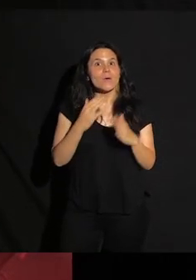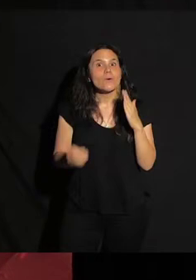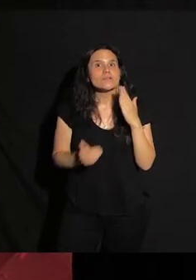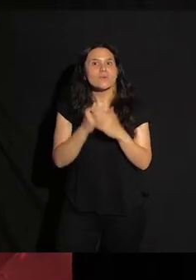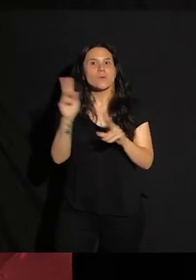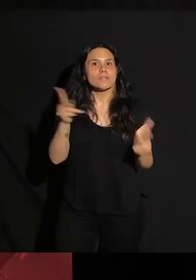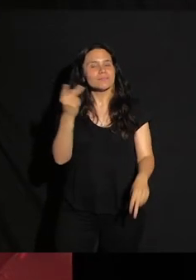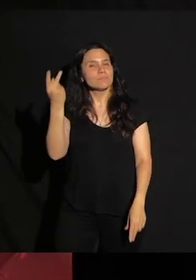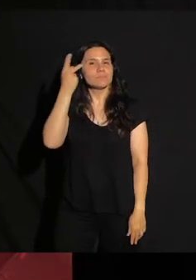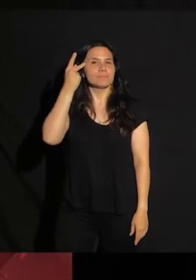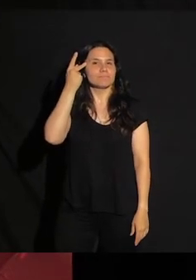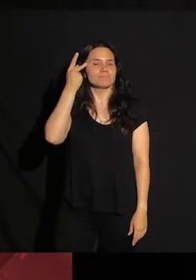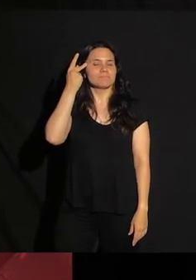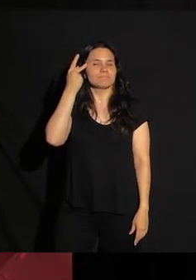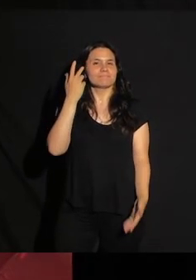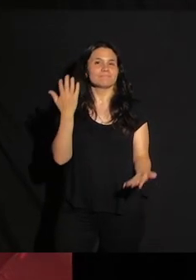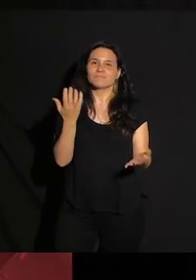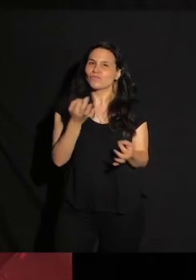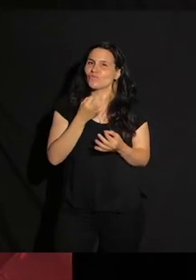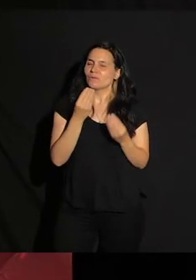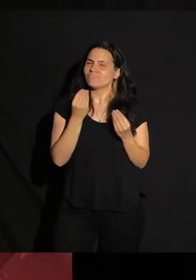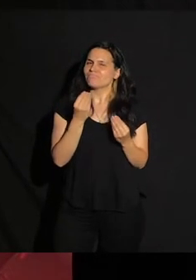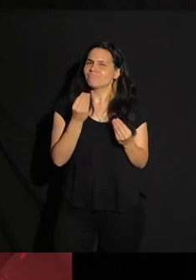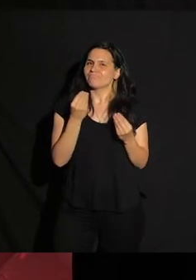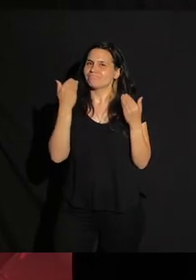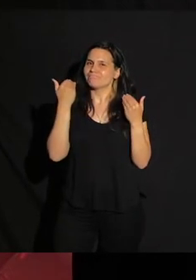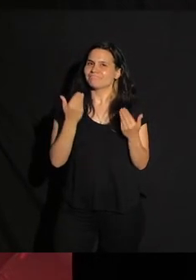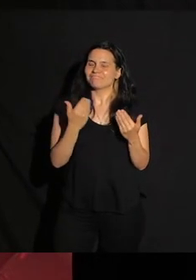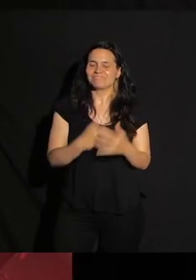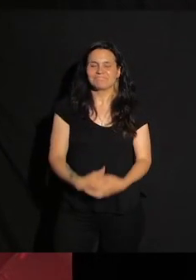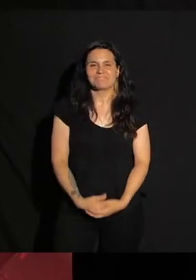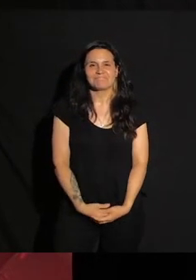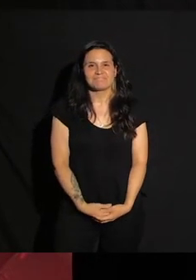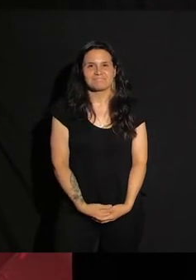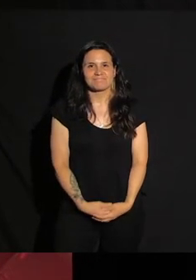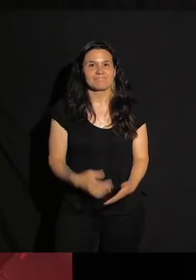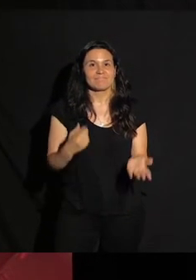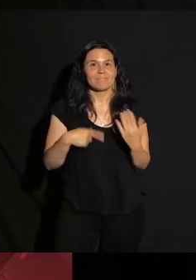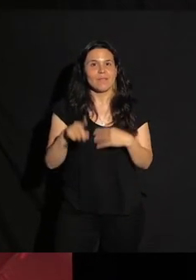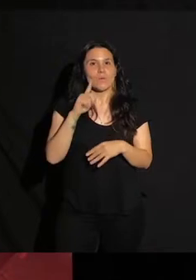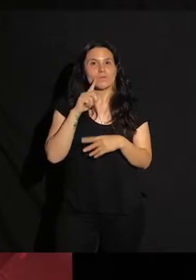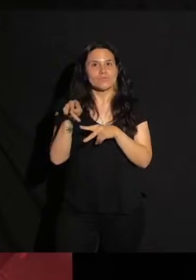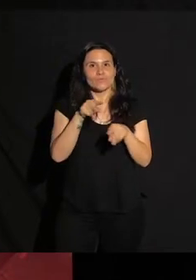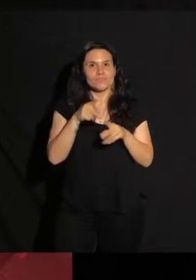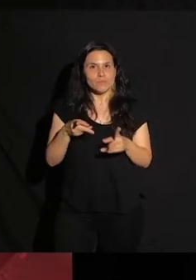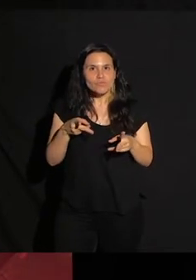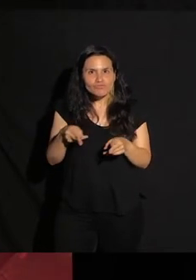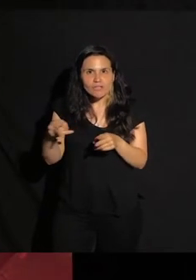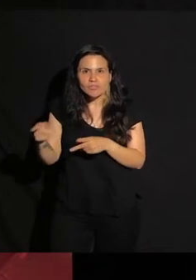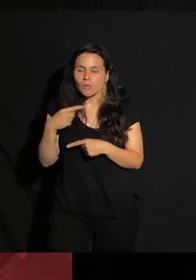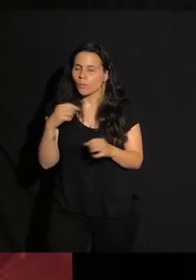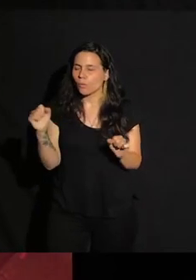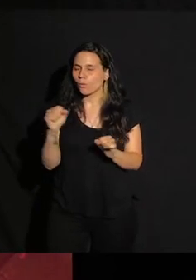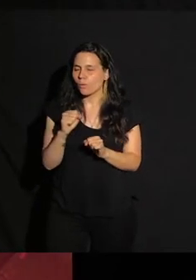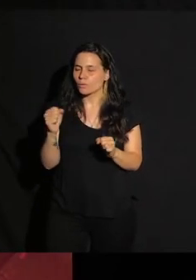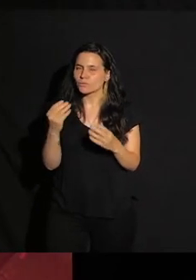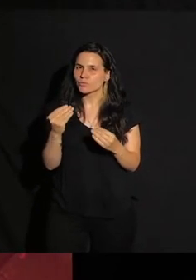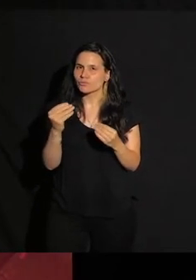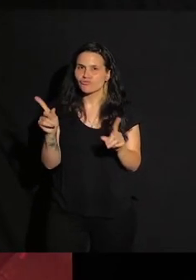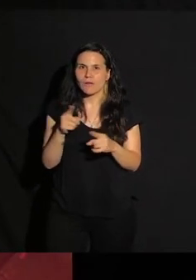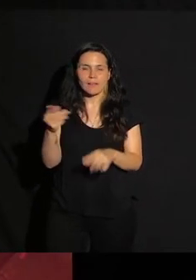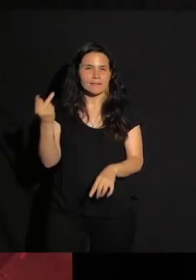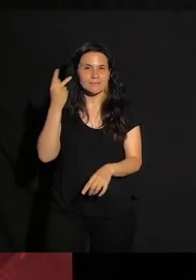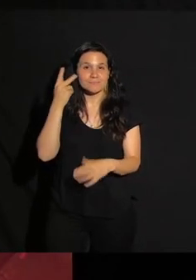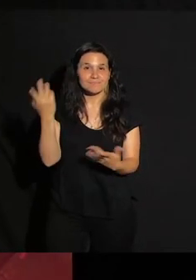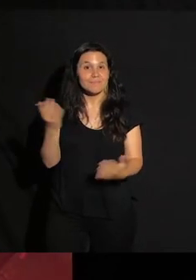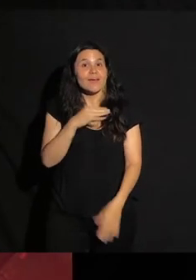Ohrwurm. Mir geht das jedenfalls immer so, wenn ich diesen Film sehe. Und mir ging es auch beim Schneiden des Videos ganz extrem so.